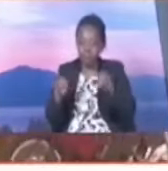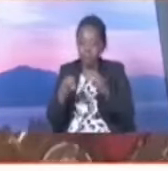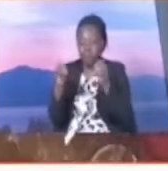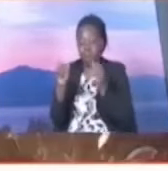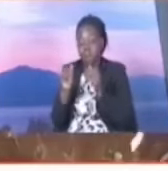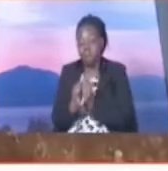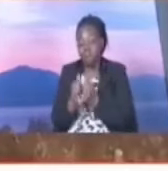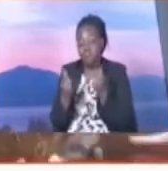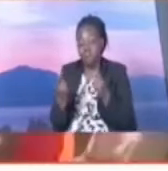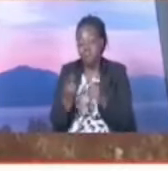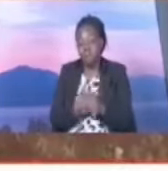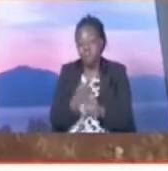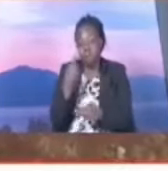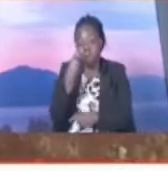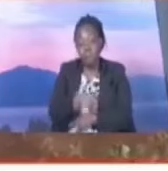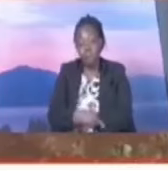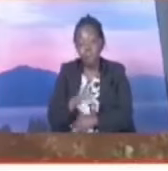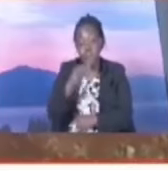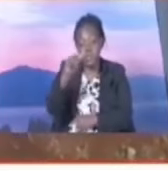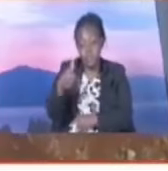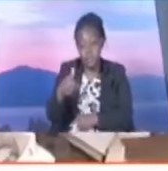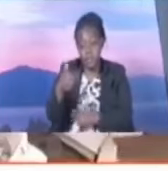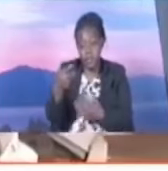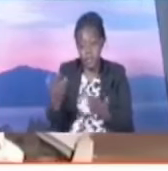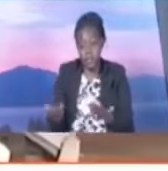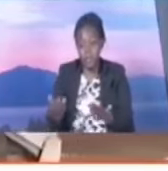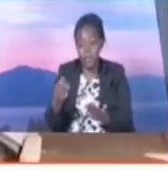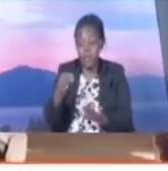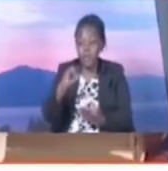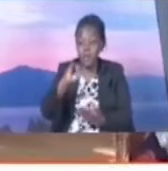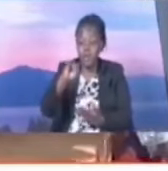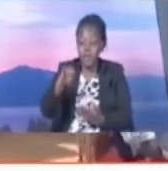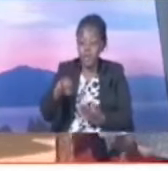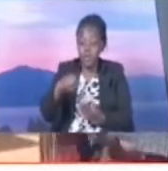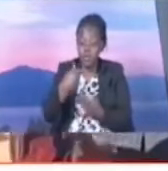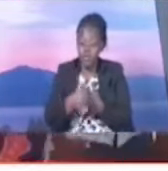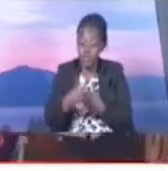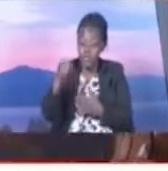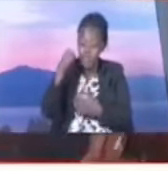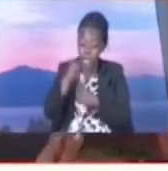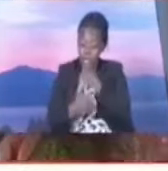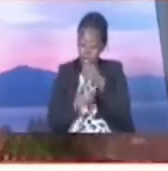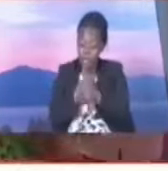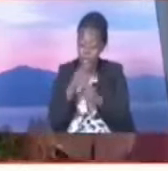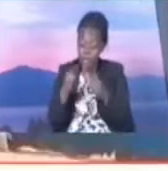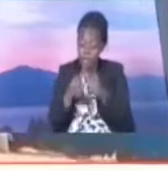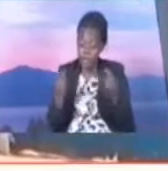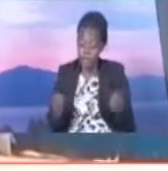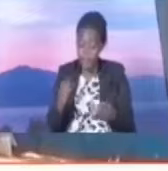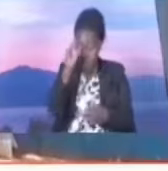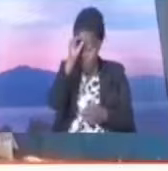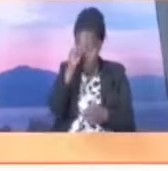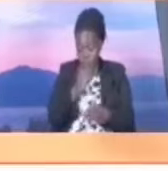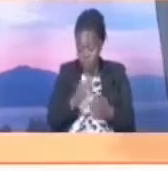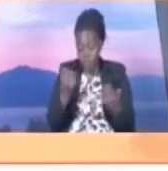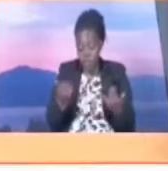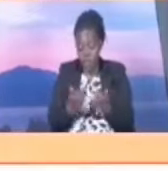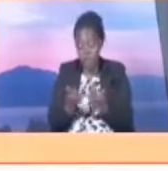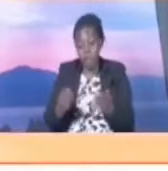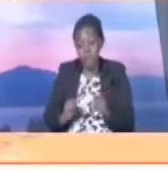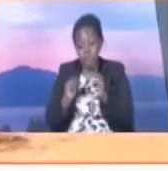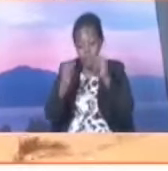nfuufu okuviira ddala ng'ennaku z'omwezi musanvu omwezi ogw'omusanvu omwaka oguwedde nga namwandu ne bamulekwa baatuuka n'okwekubira